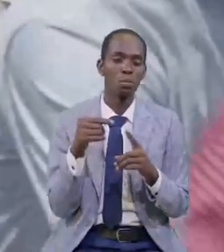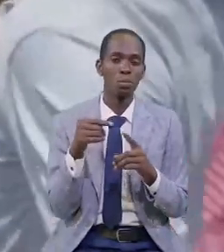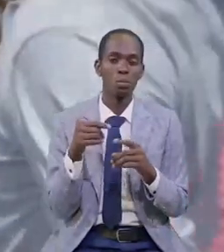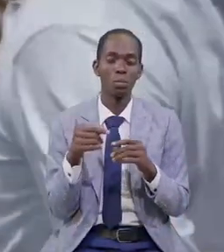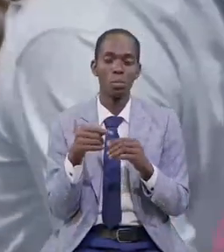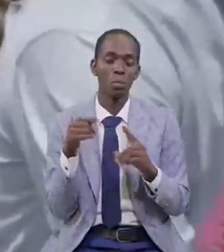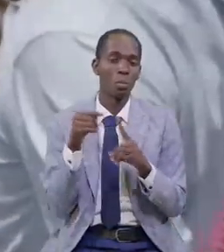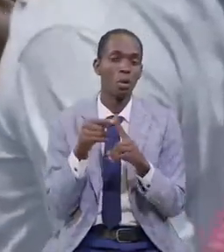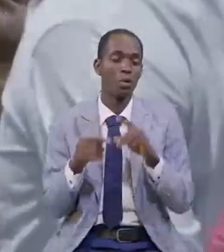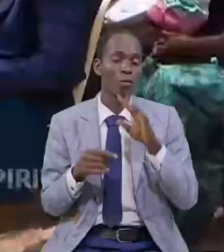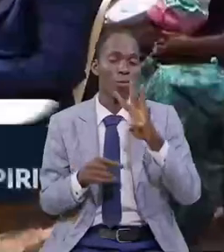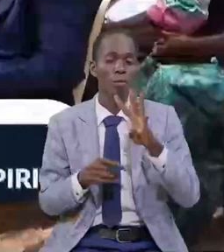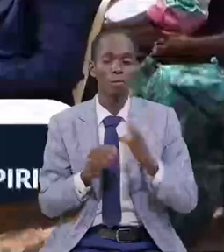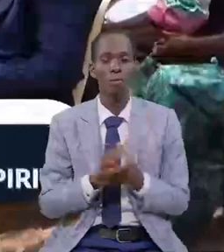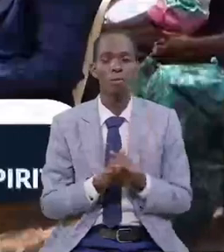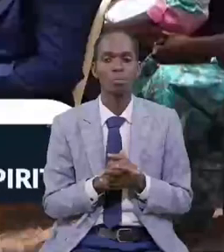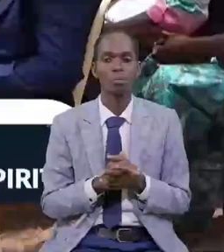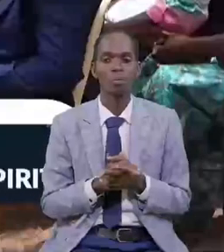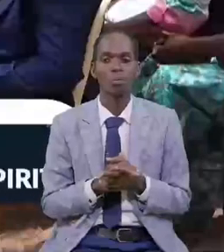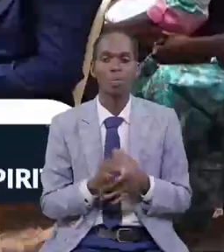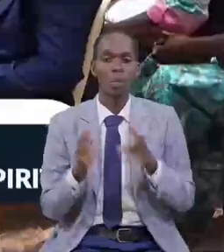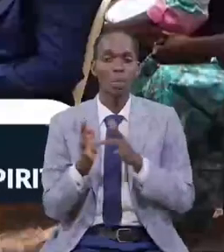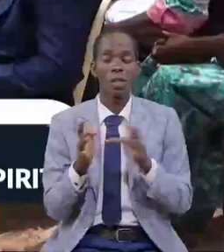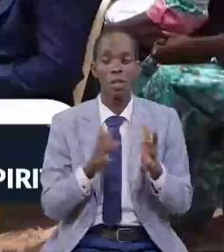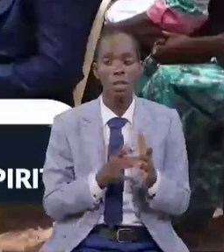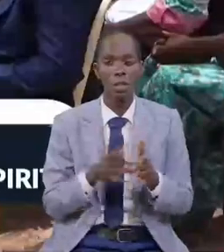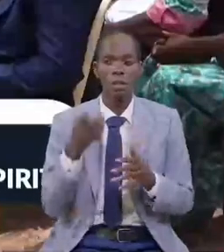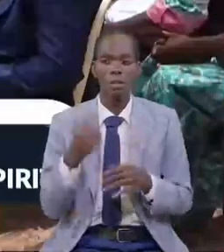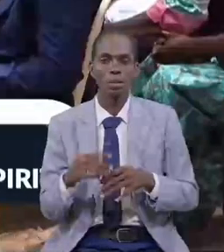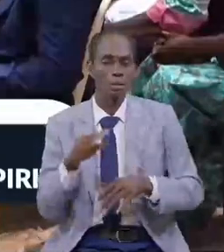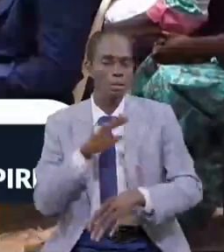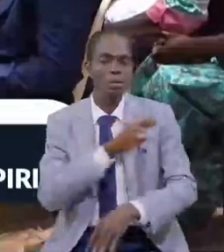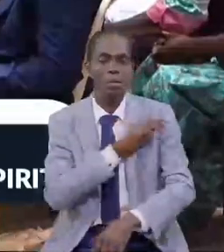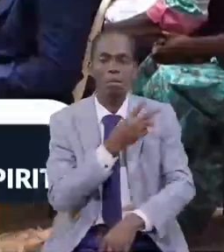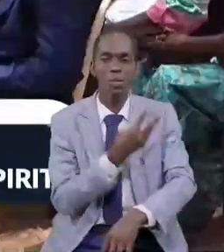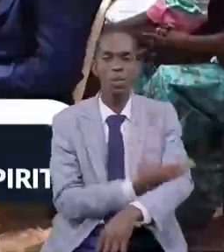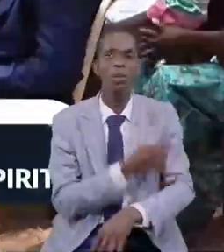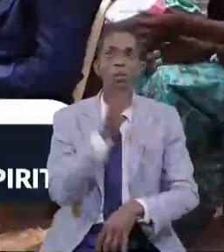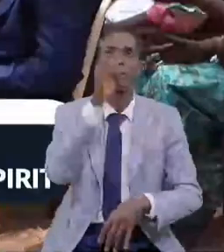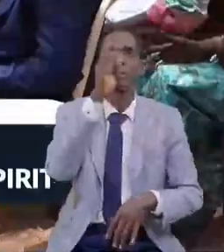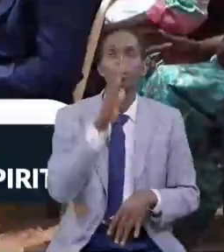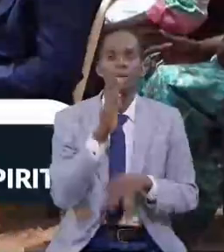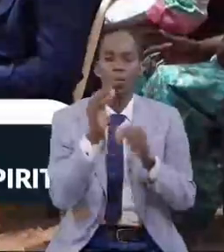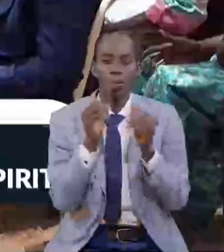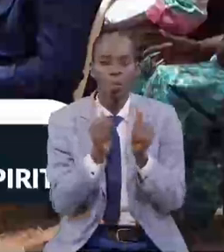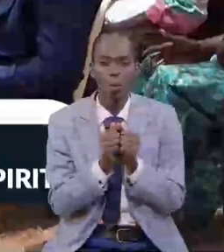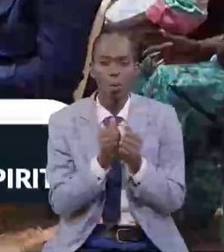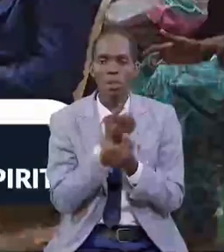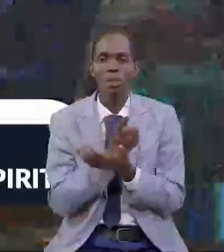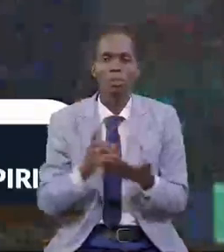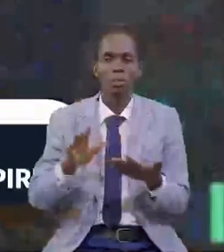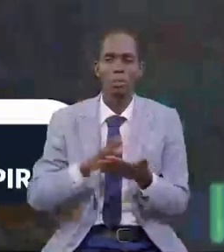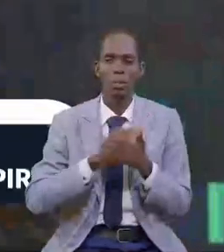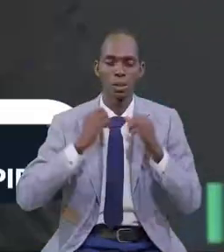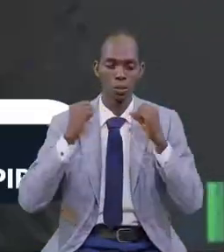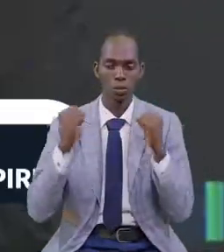4e point c'est Jésus le dieu puissant avec la